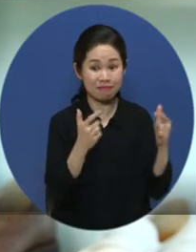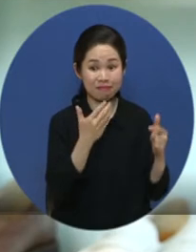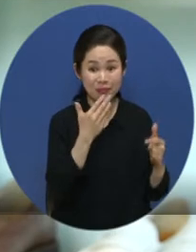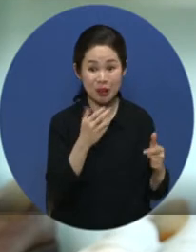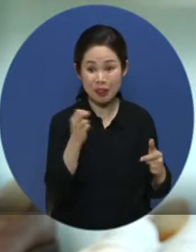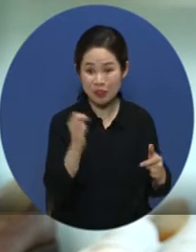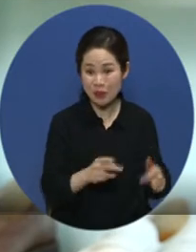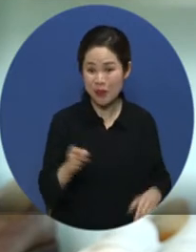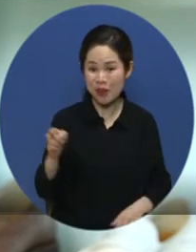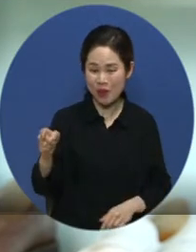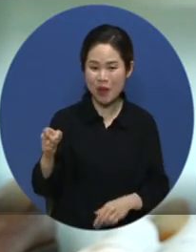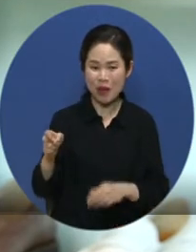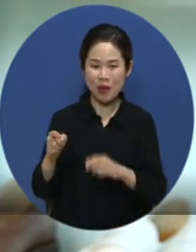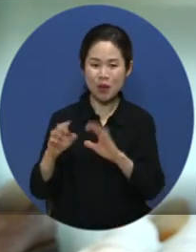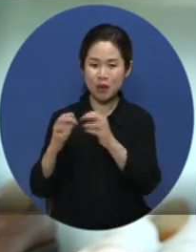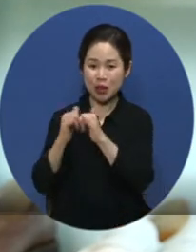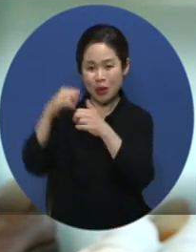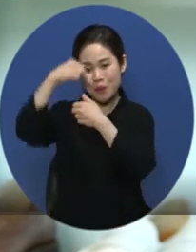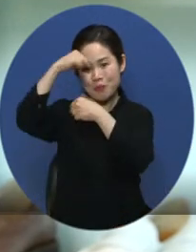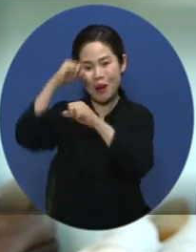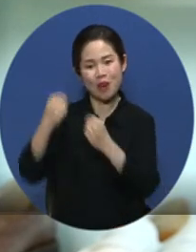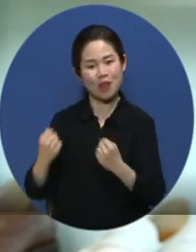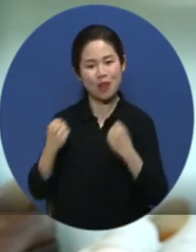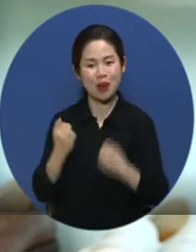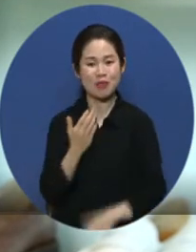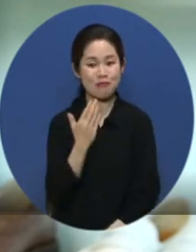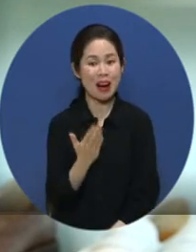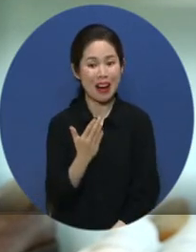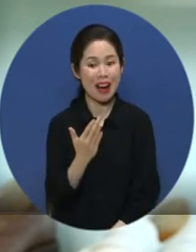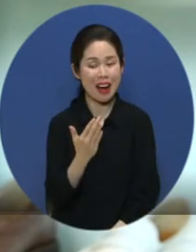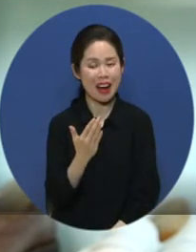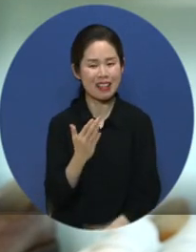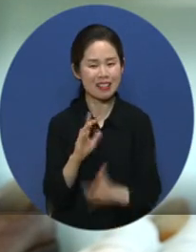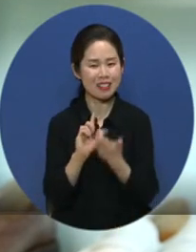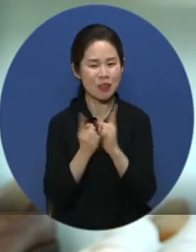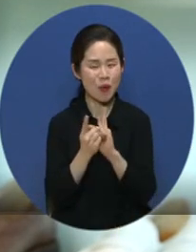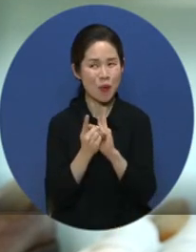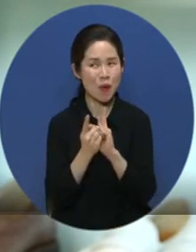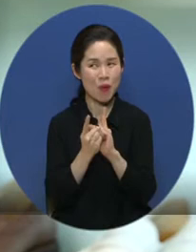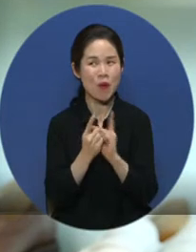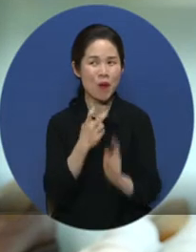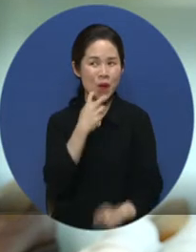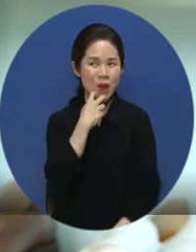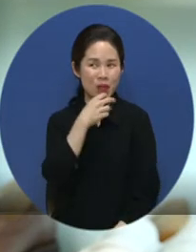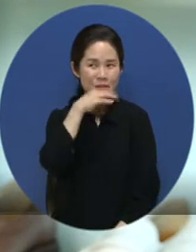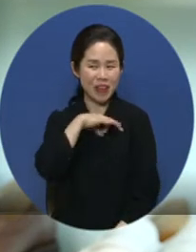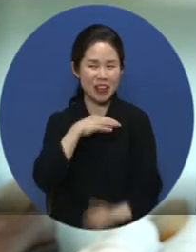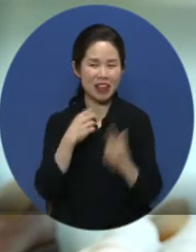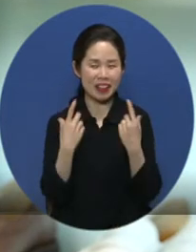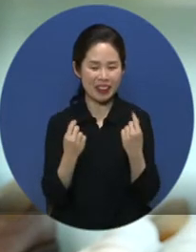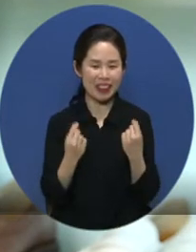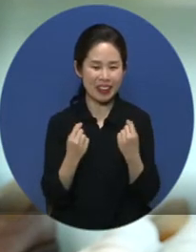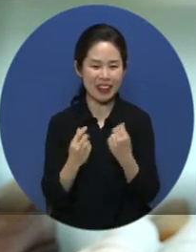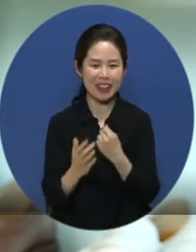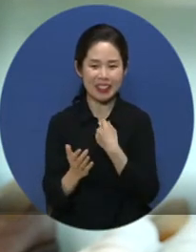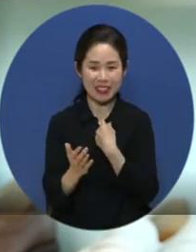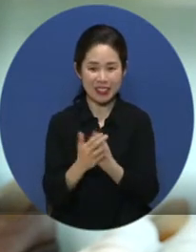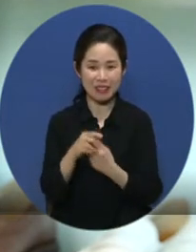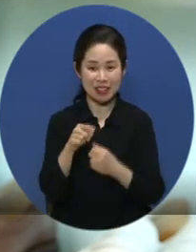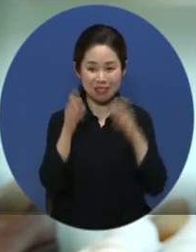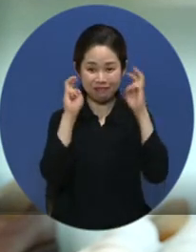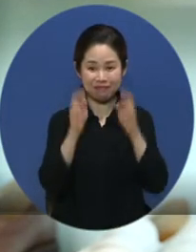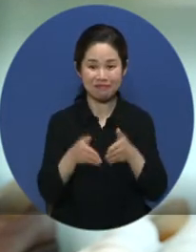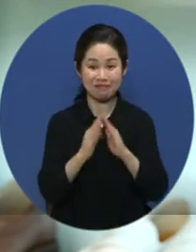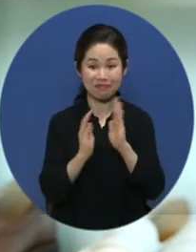더불어서 국민들의 발도 건강해지실 거고 그래서 이거 양면성을 가지고 저희가 일하고 있습니다.